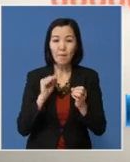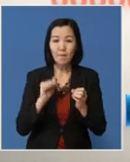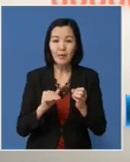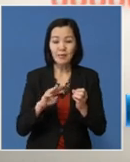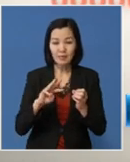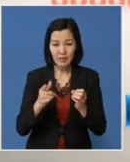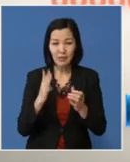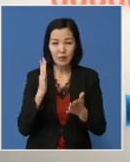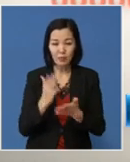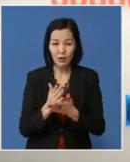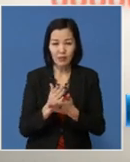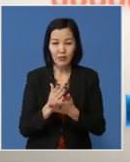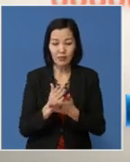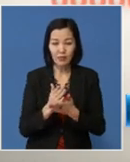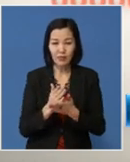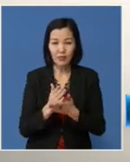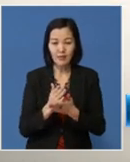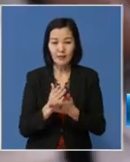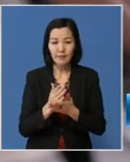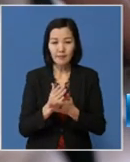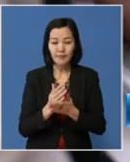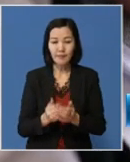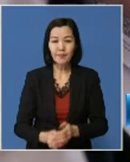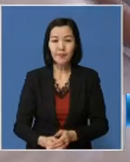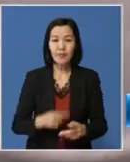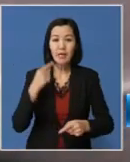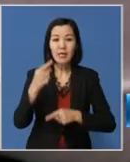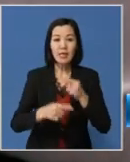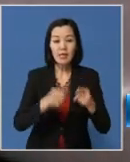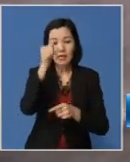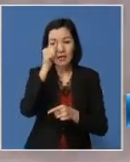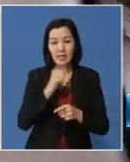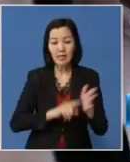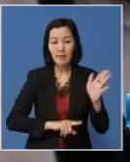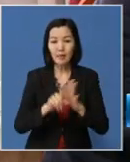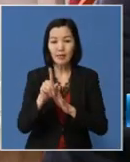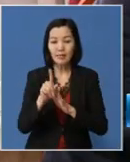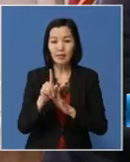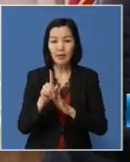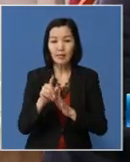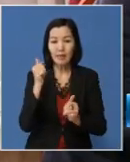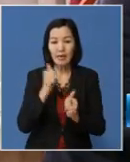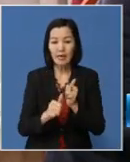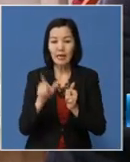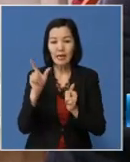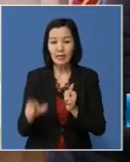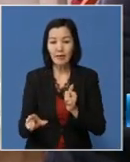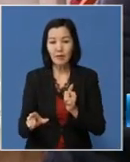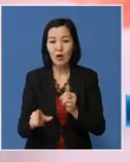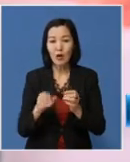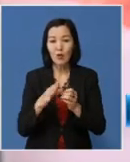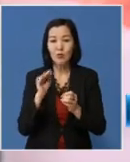басына шаққандағы табысын 10000 теңгені аламыз. Келер айдан бастап жан басына шаққандағы жәрдемақы 14849